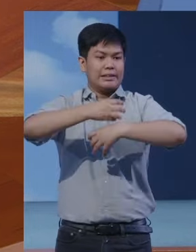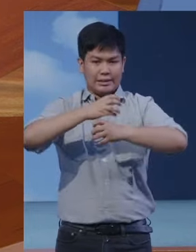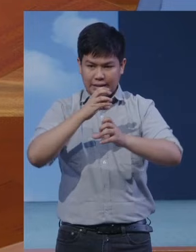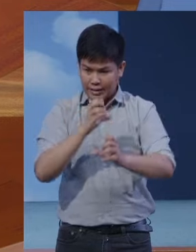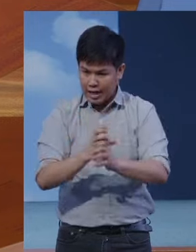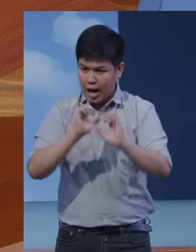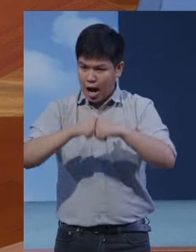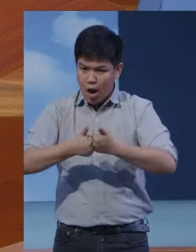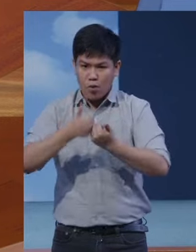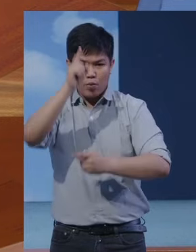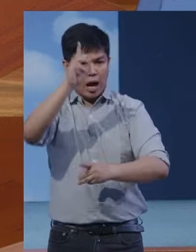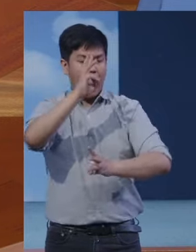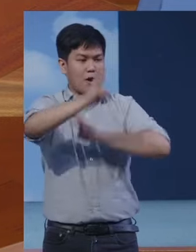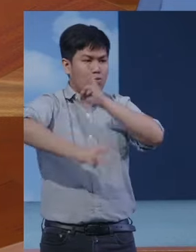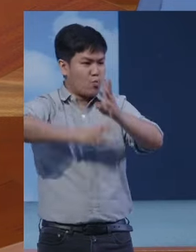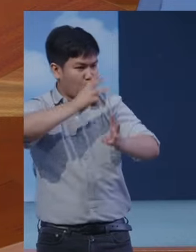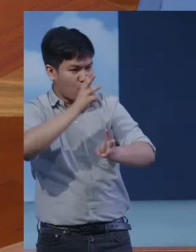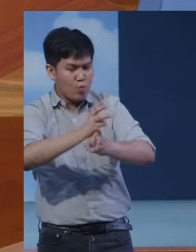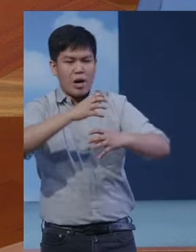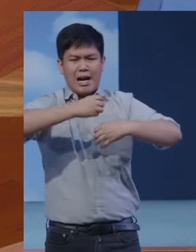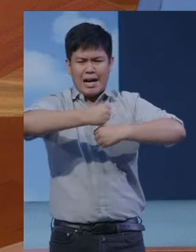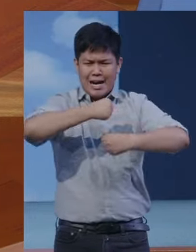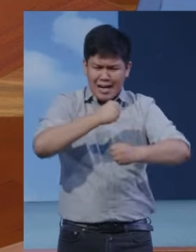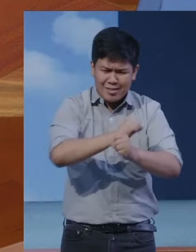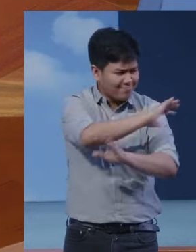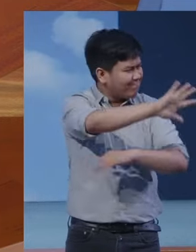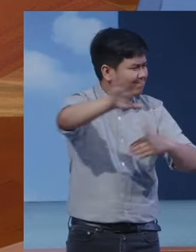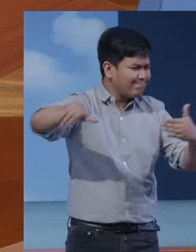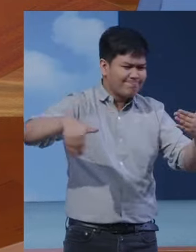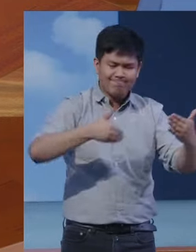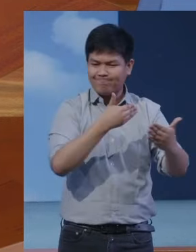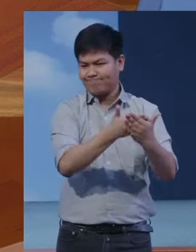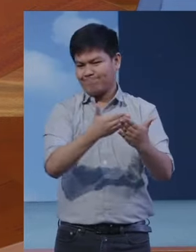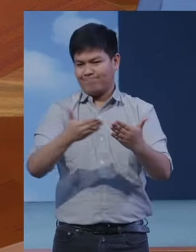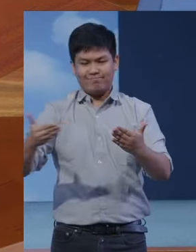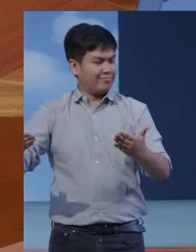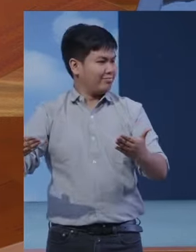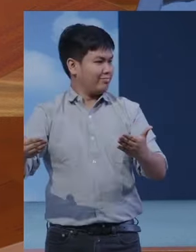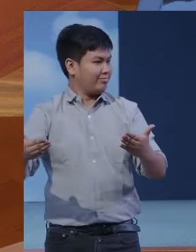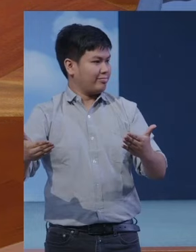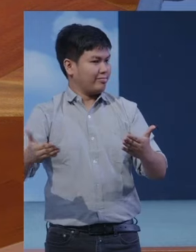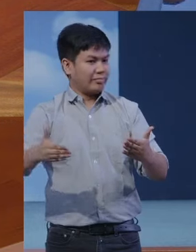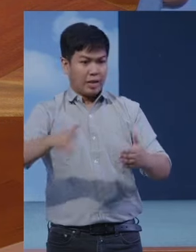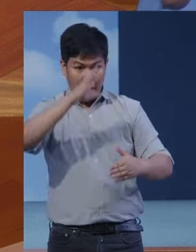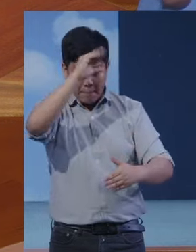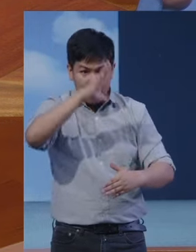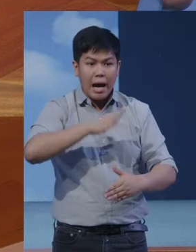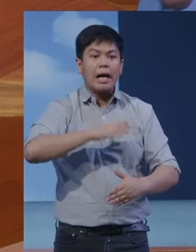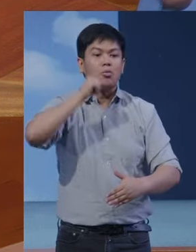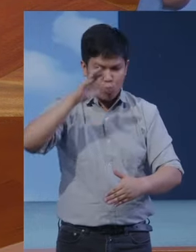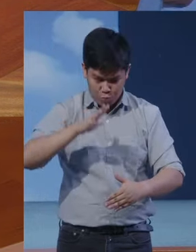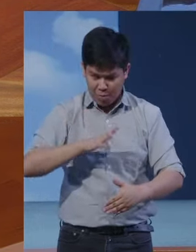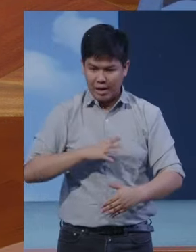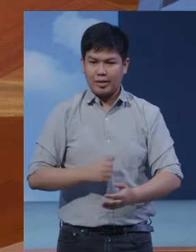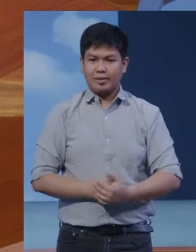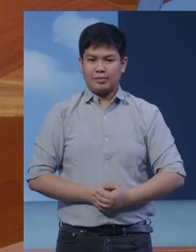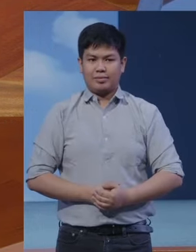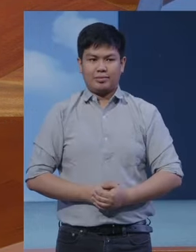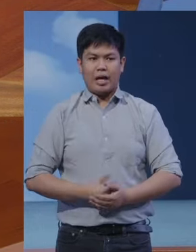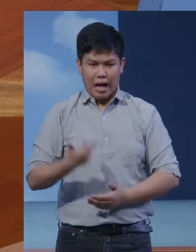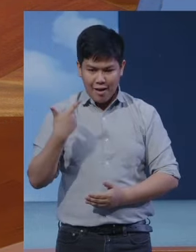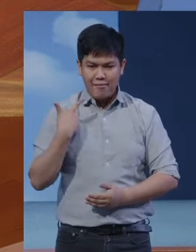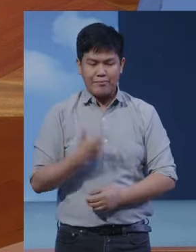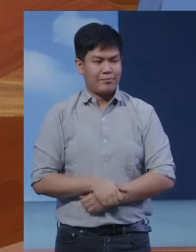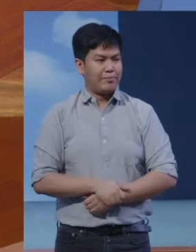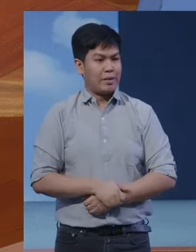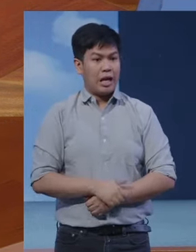nilikha ng panginoon ang lahat ng bagay pati na rin ang tao sa